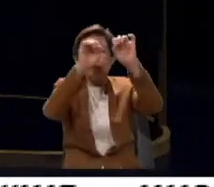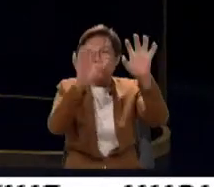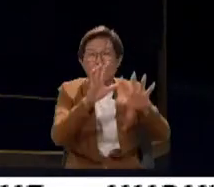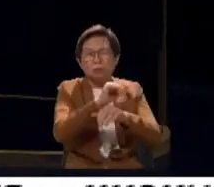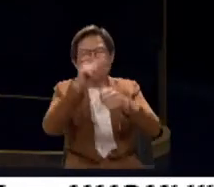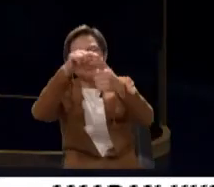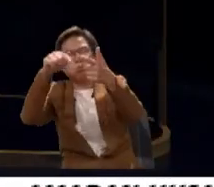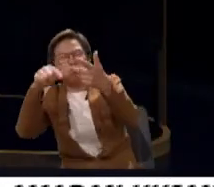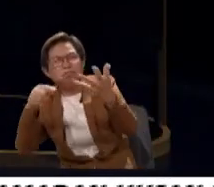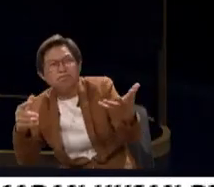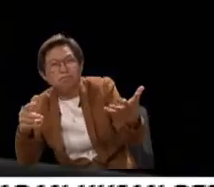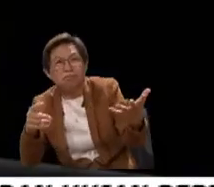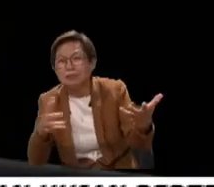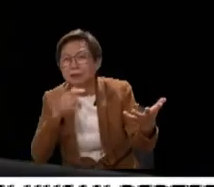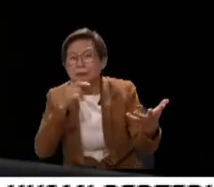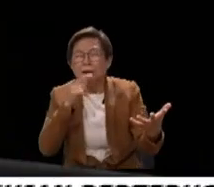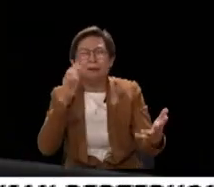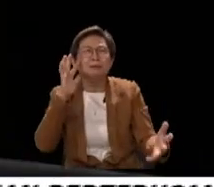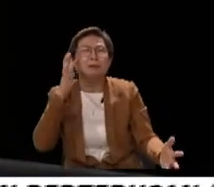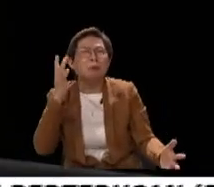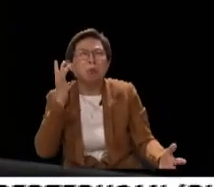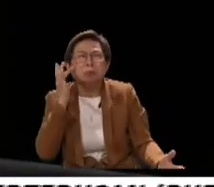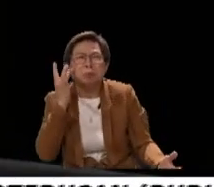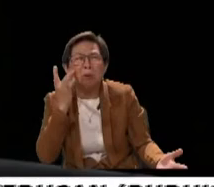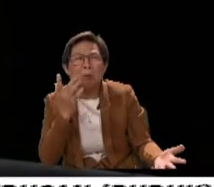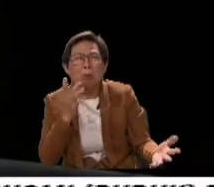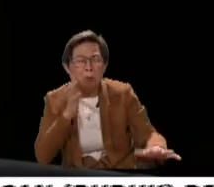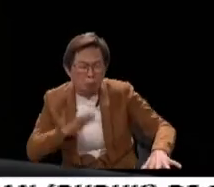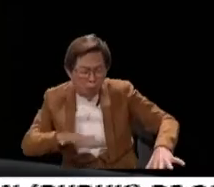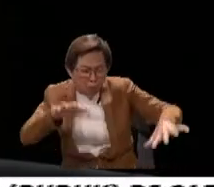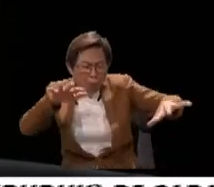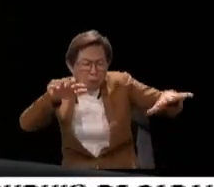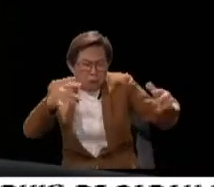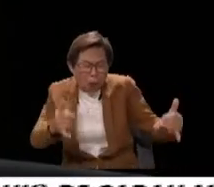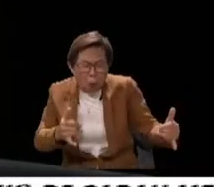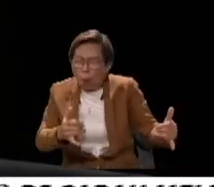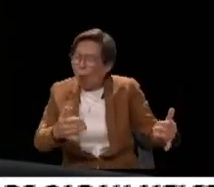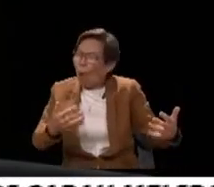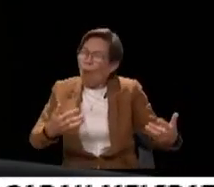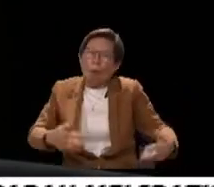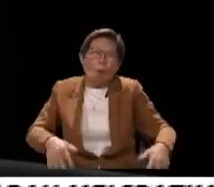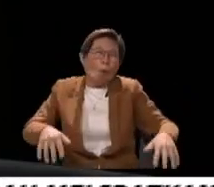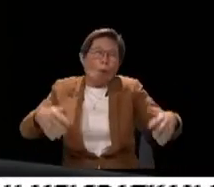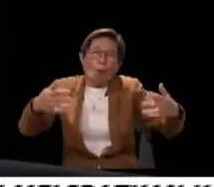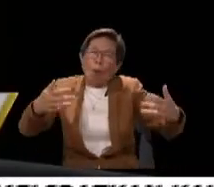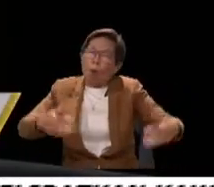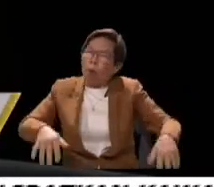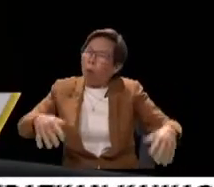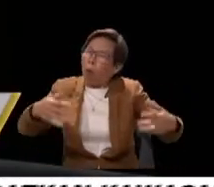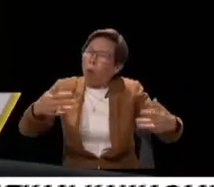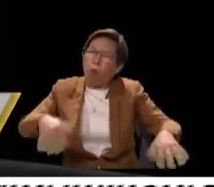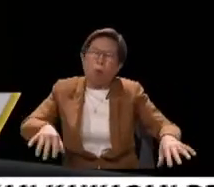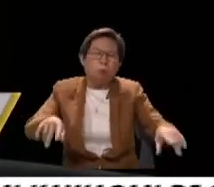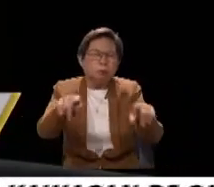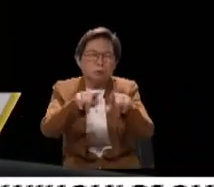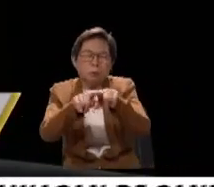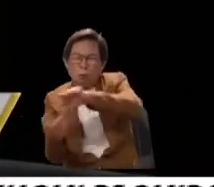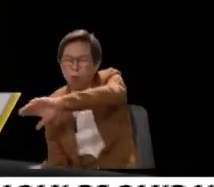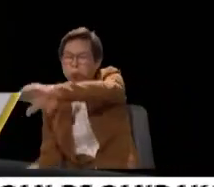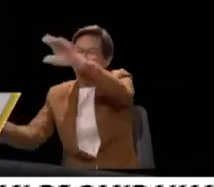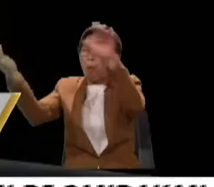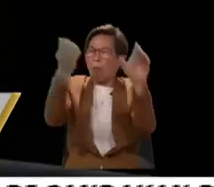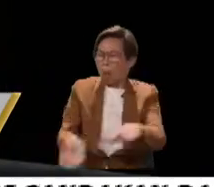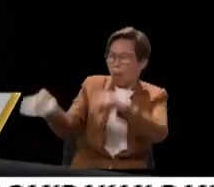dan sebagainya dan ianya tidak disangka-sangka banjir kali ini yang sungguh impakct seperti impak tsunami Eh tapi